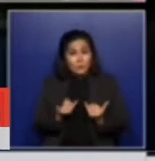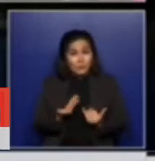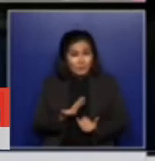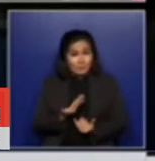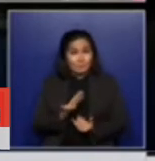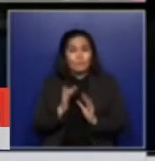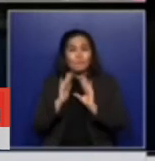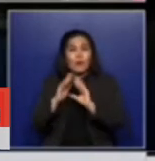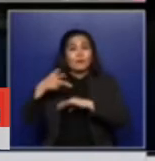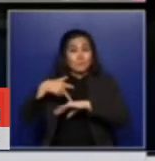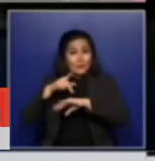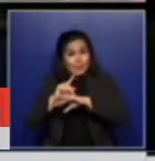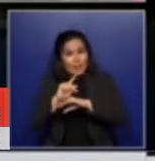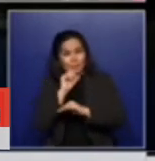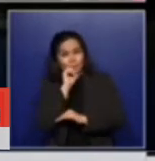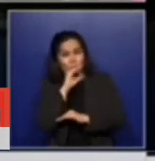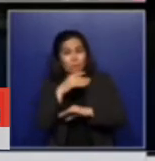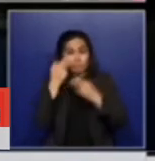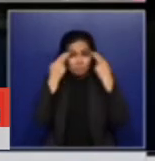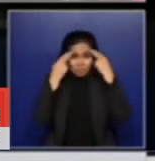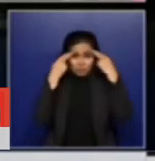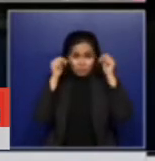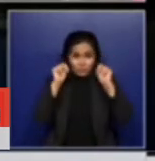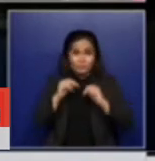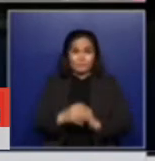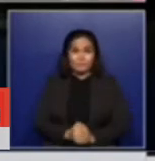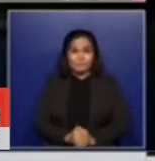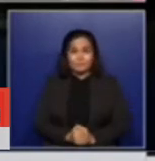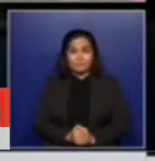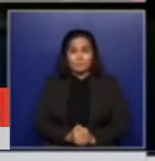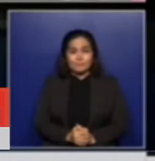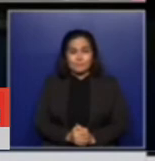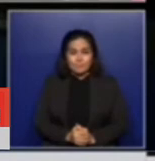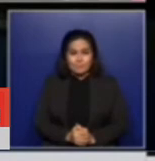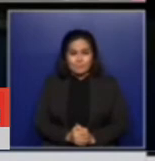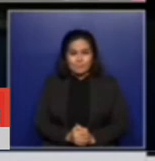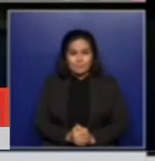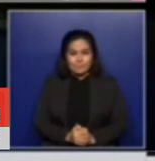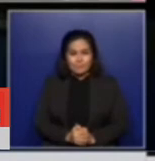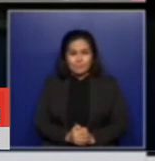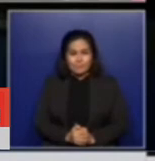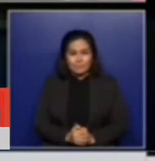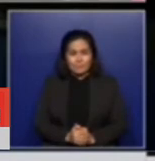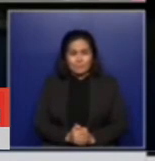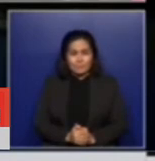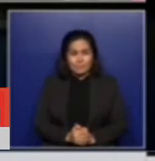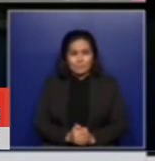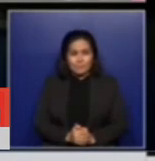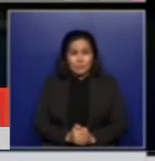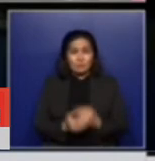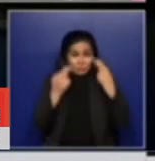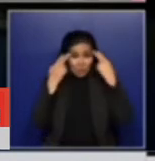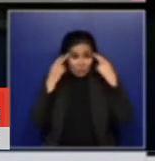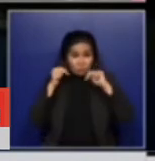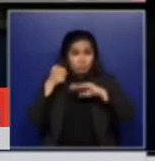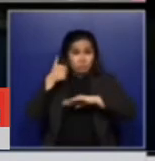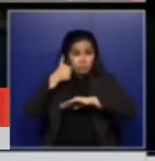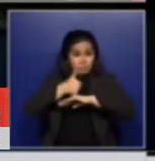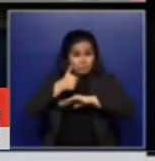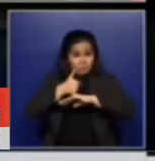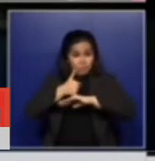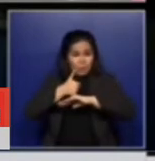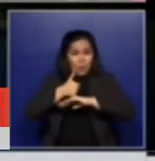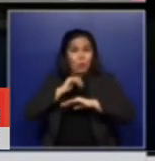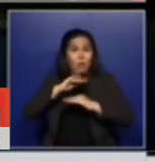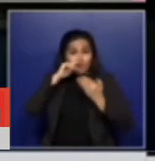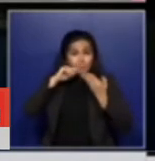ครับฝากไปเรียนคณะท่านนายกรัฐมนตรีพลเอกประยุทธ์ครับท่านเป็นผู้นำของประเทศไทยอย่างแท้จริงน